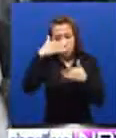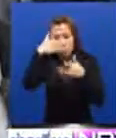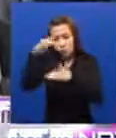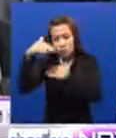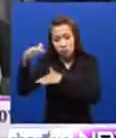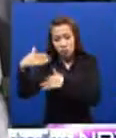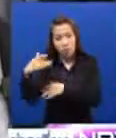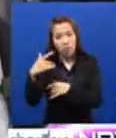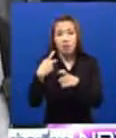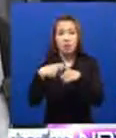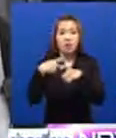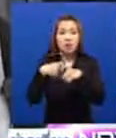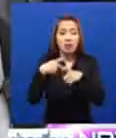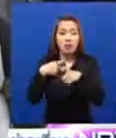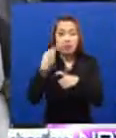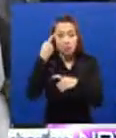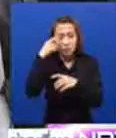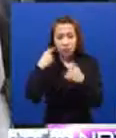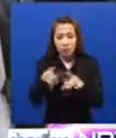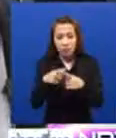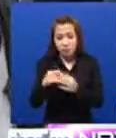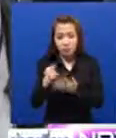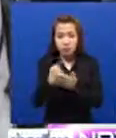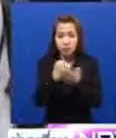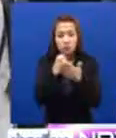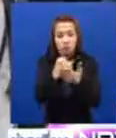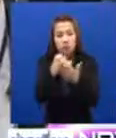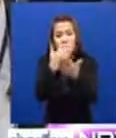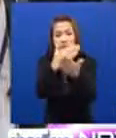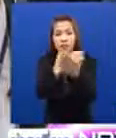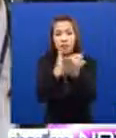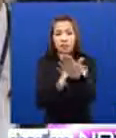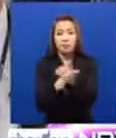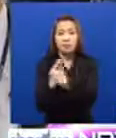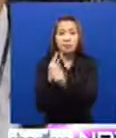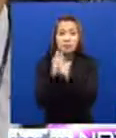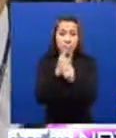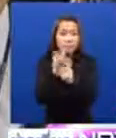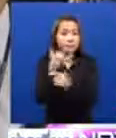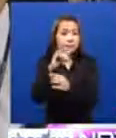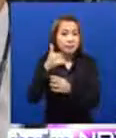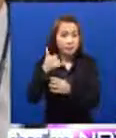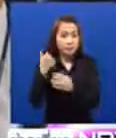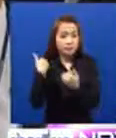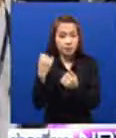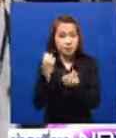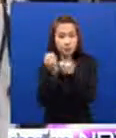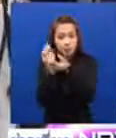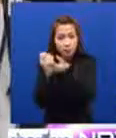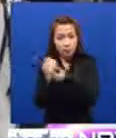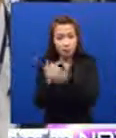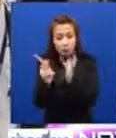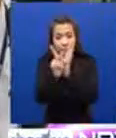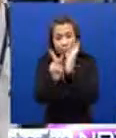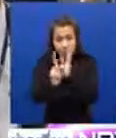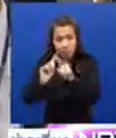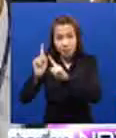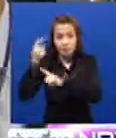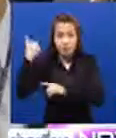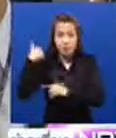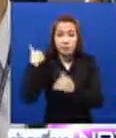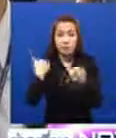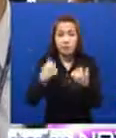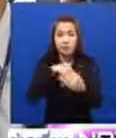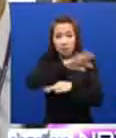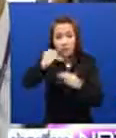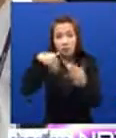ได้ขณะที่การช่วยเหลือต้องเป็นไปตามขั้นตอนเพราะเป็นแรงงานที่ลักลอบออกไปโดยผิดกฎหมายทั้งนี้รัฐบาลมีข้อมูลทั้งหมด